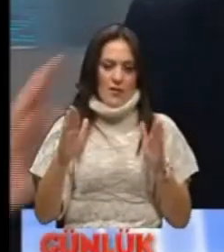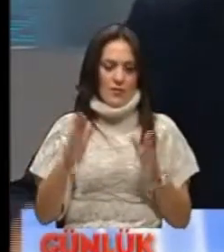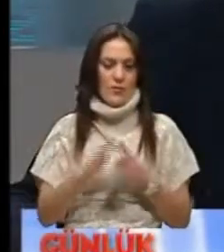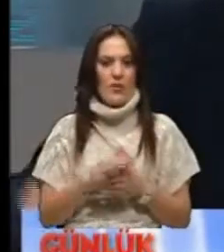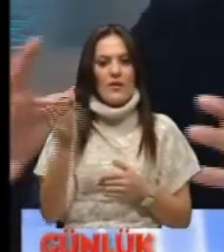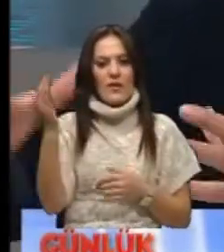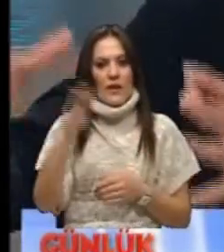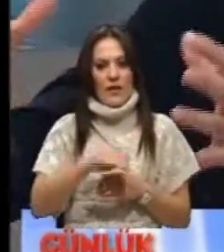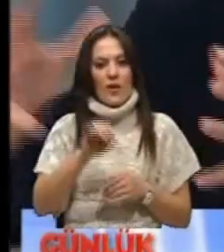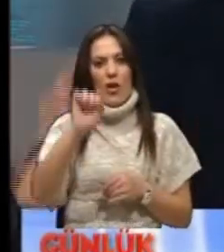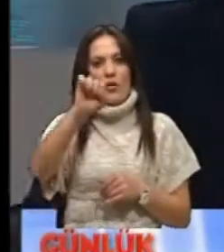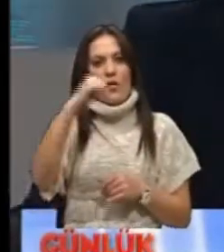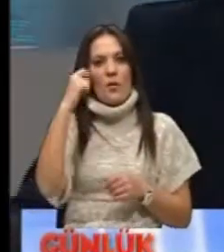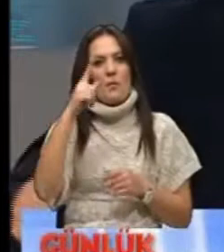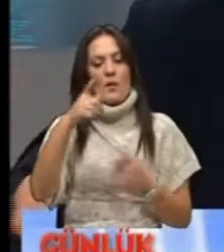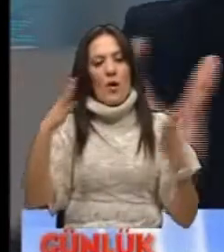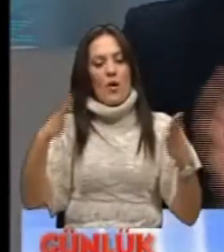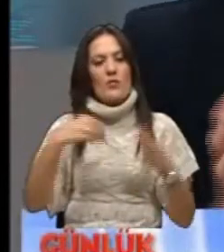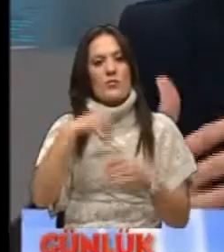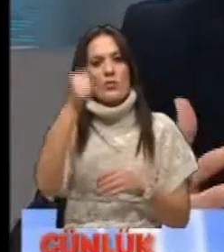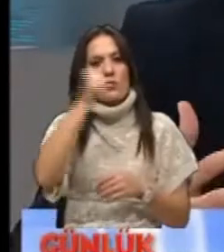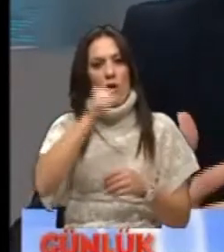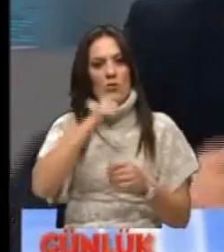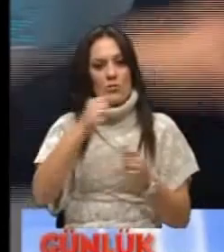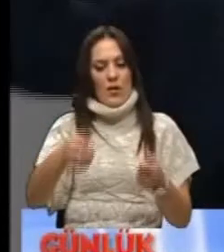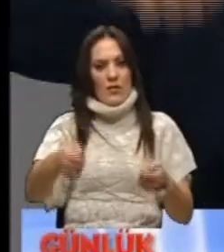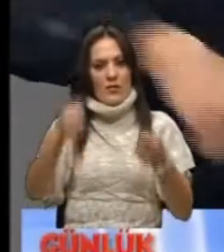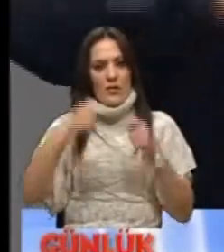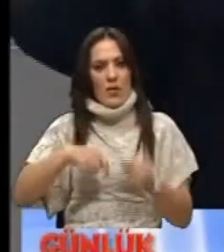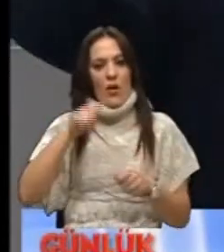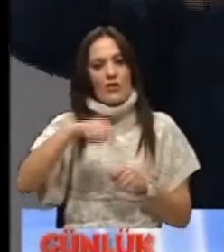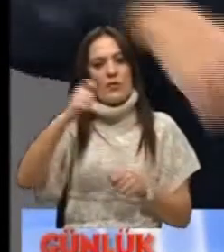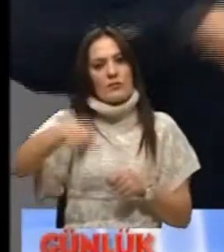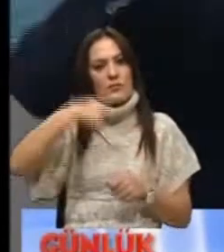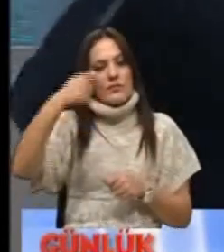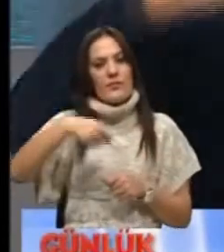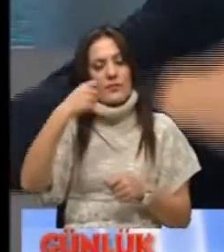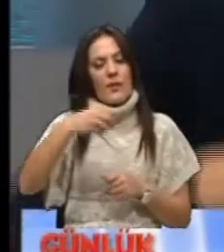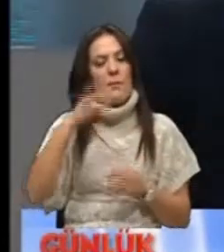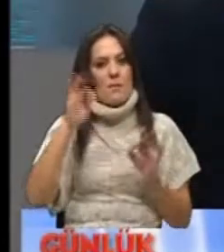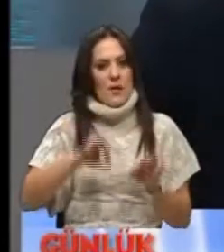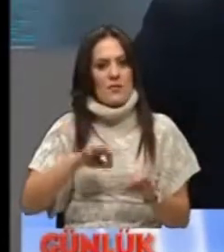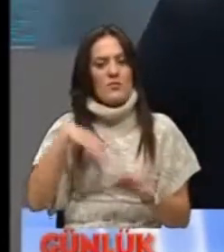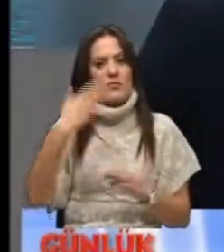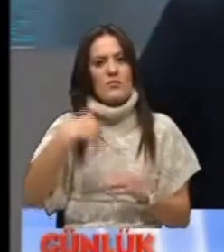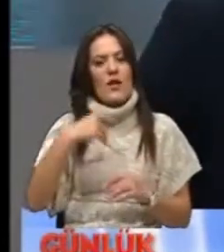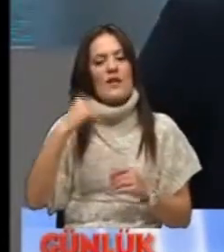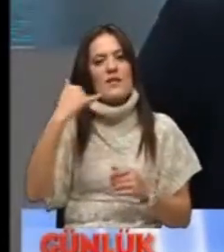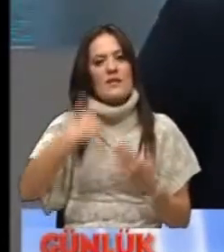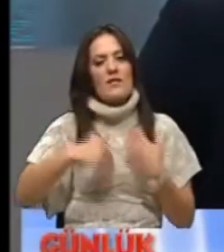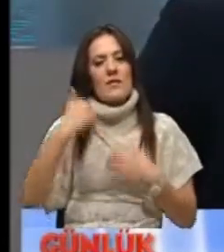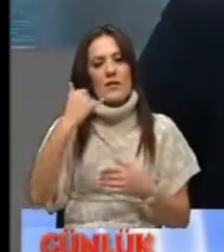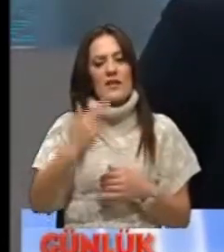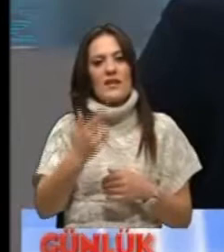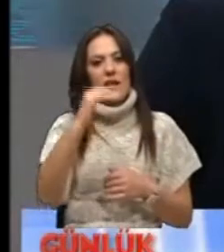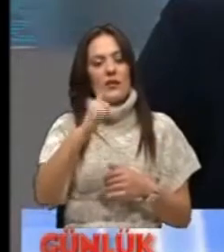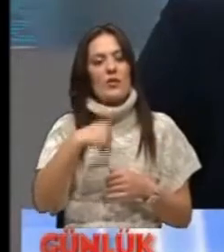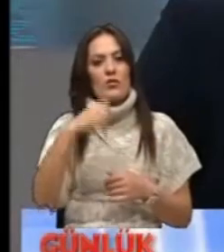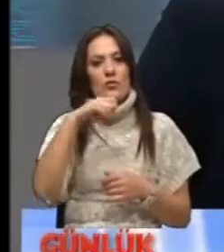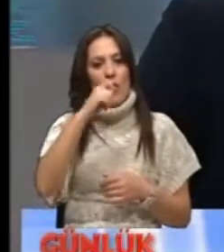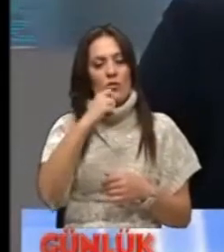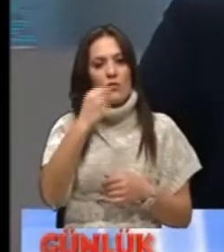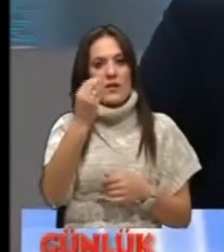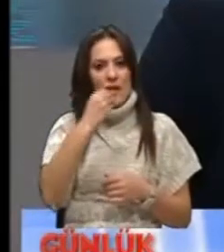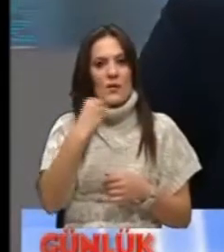ayrılıyor. Geliyor dolaptan bir tane kocaman bir dondurma kovası çıkarıp onu yemeye başlıyor. Çikolata sonra arıyor sevgilisini. 7 kilo dondurma yedim